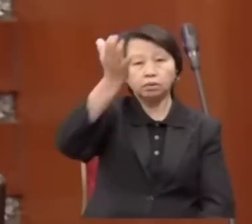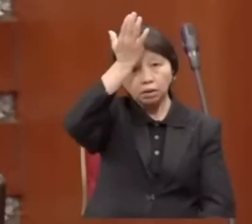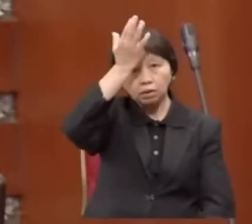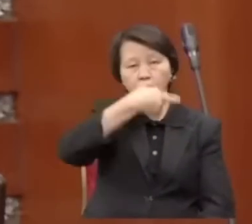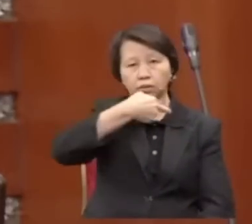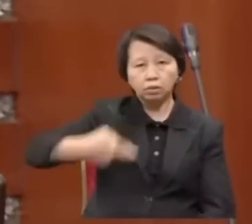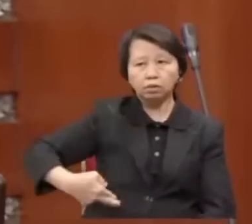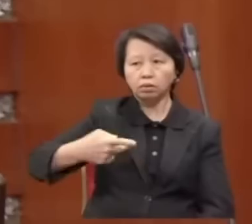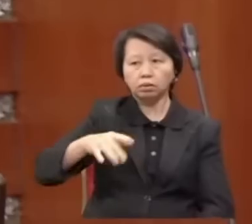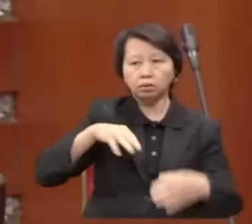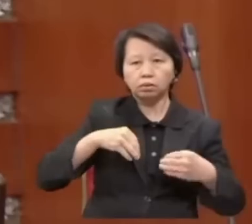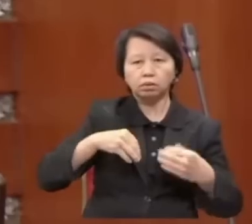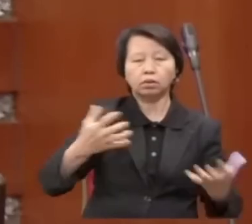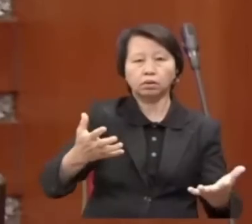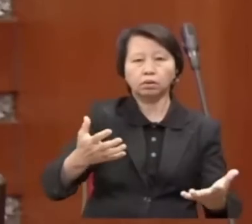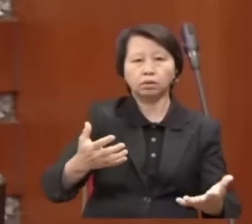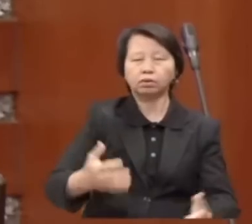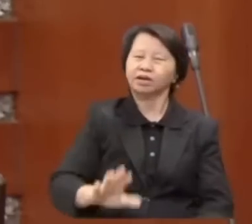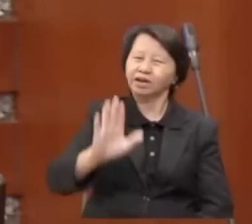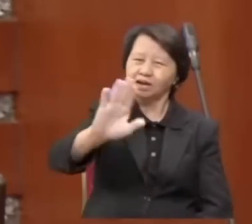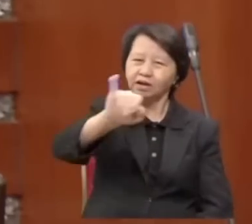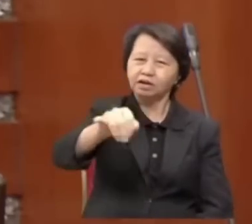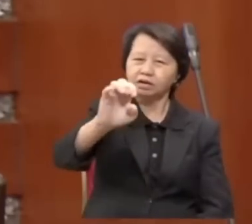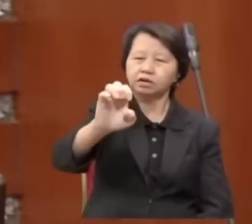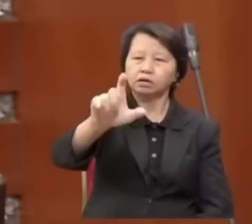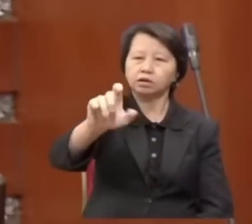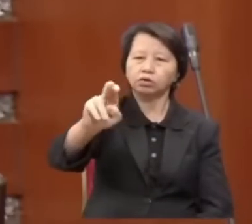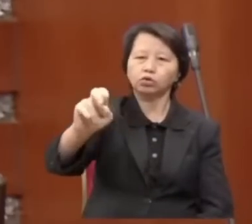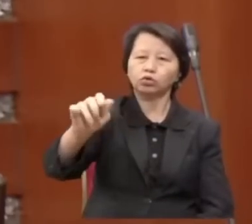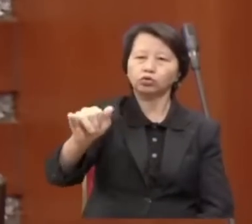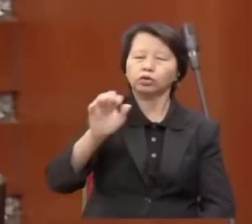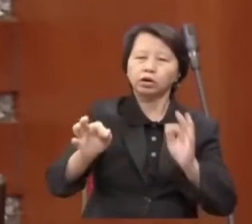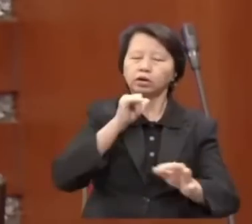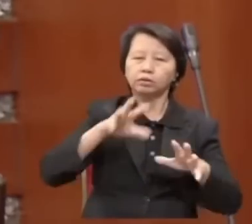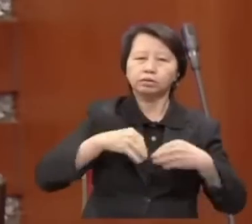seri pada Baginda jelutung kalau tak terima